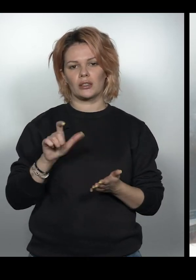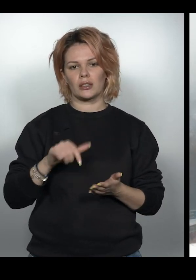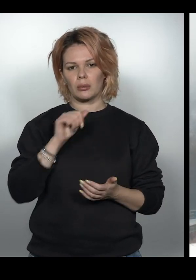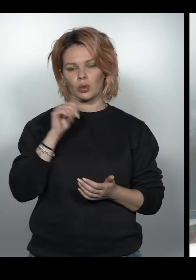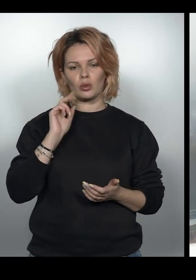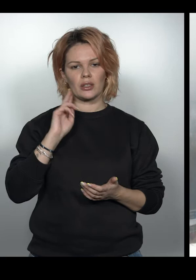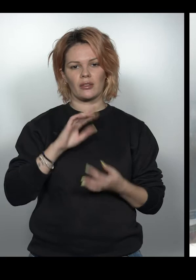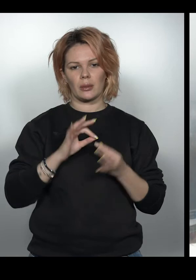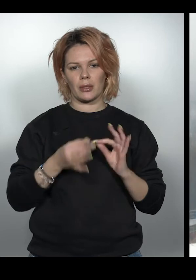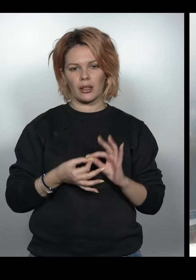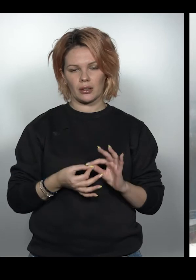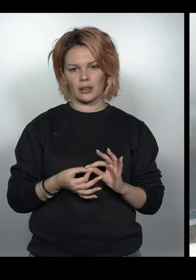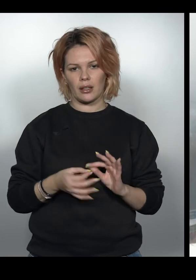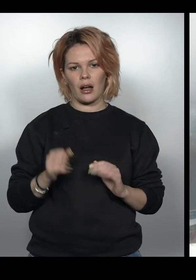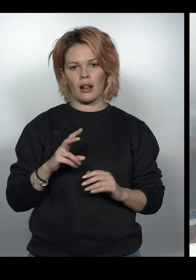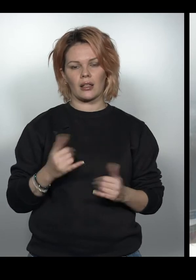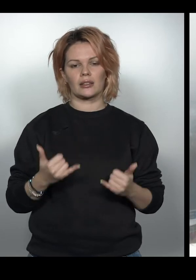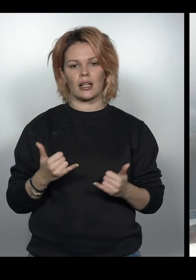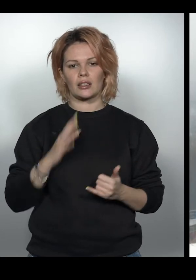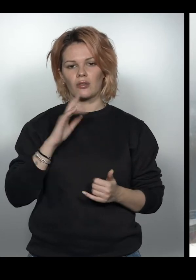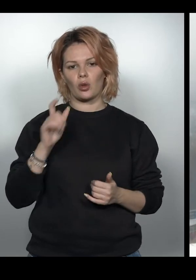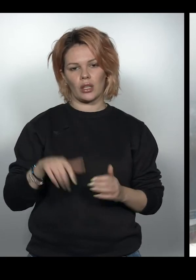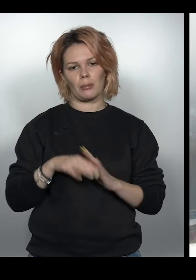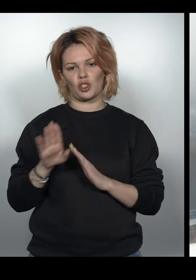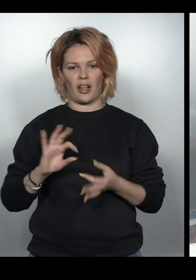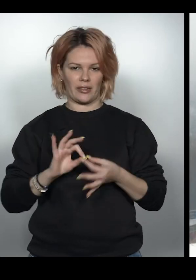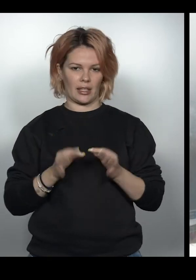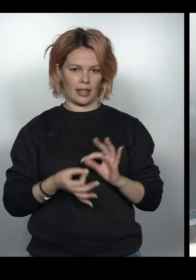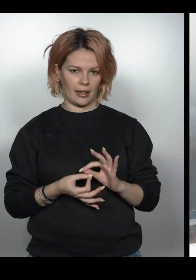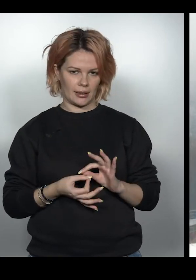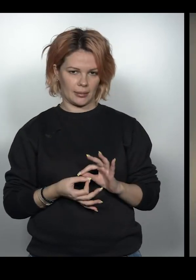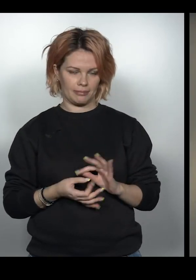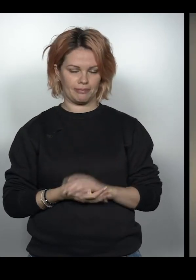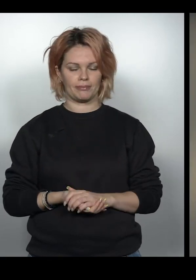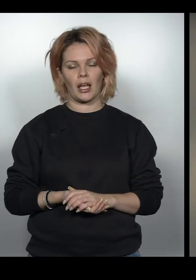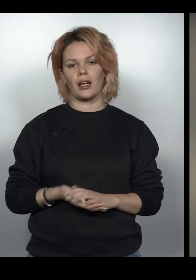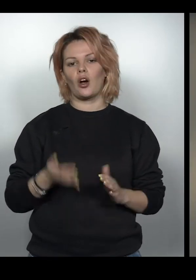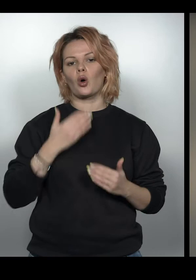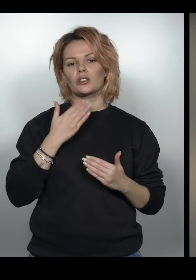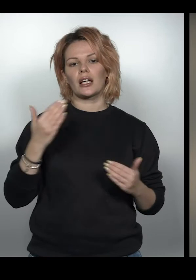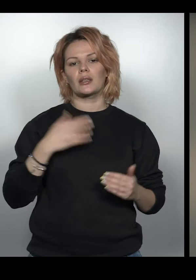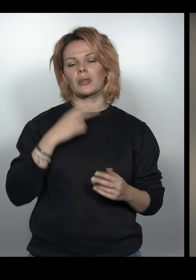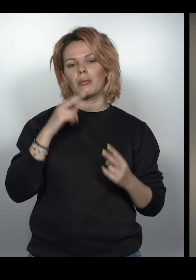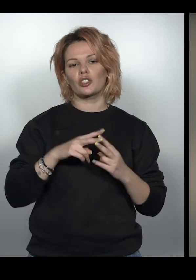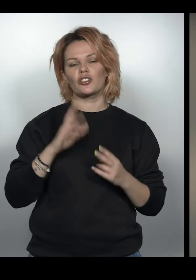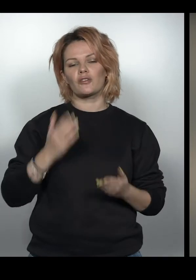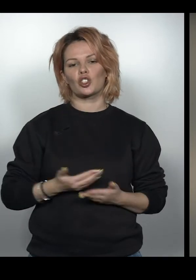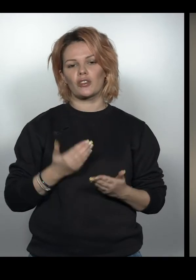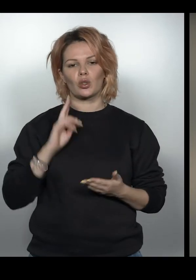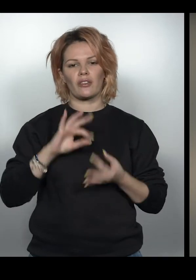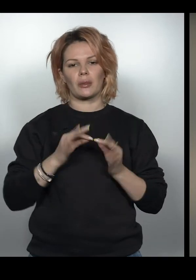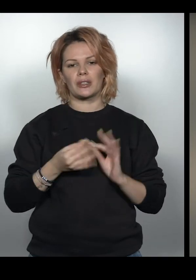учасницею минулої Дефлімпіади, але зараз вона пішла в декрет. Востаннє ми з вами бачилися вживу